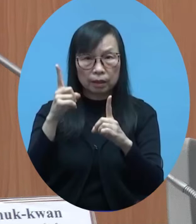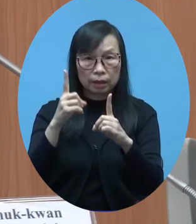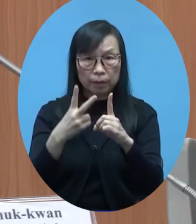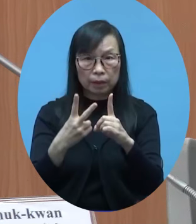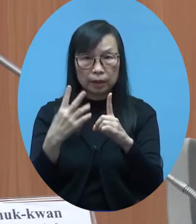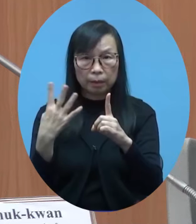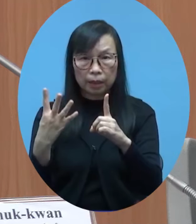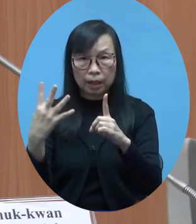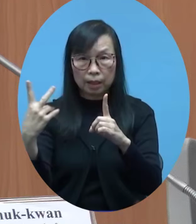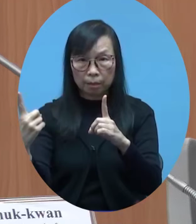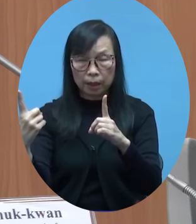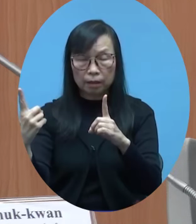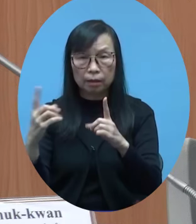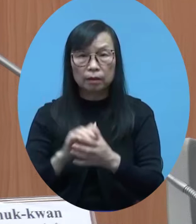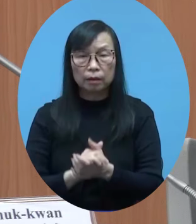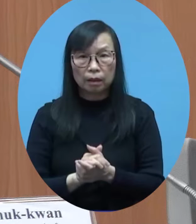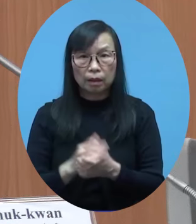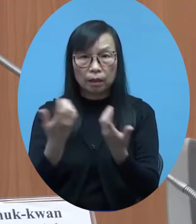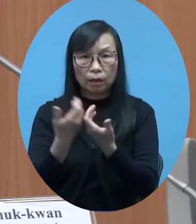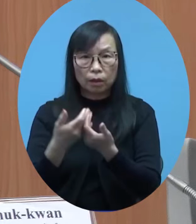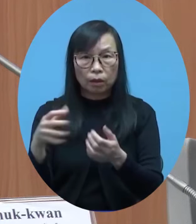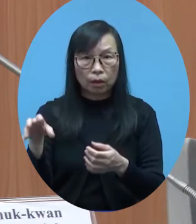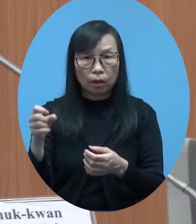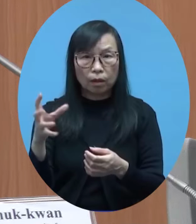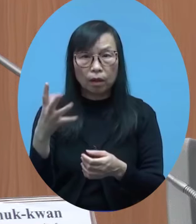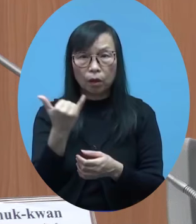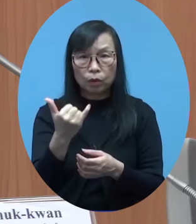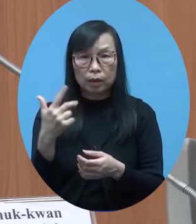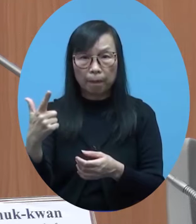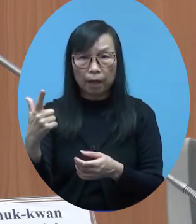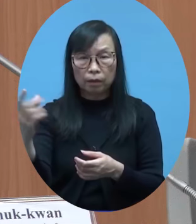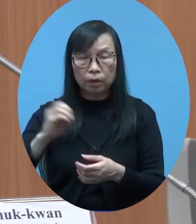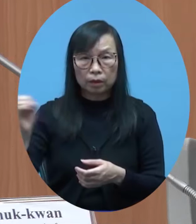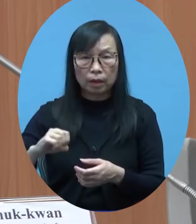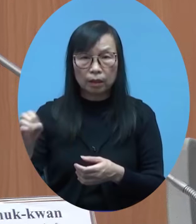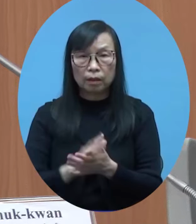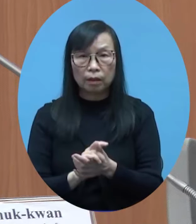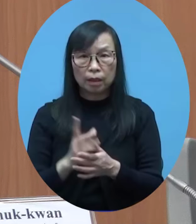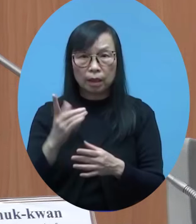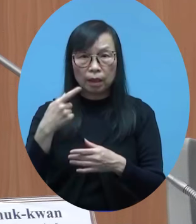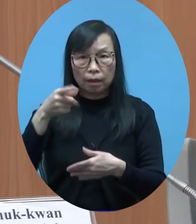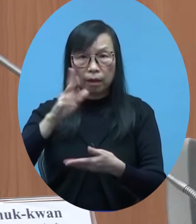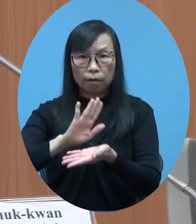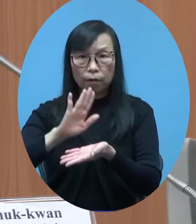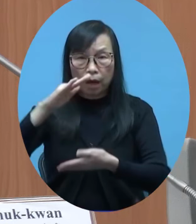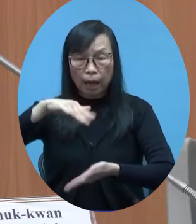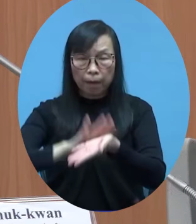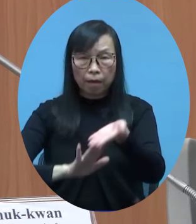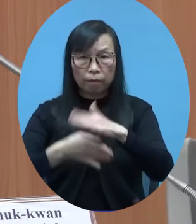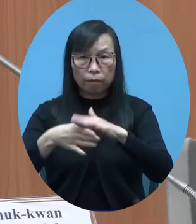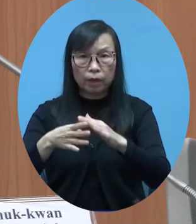1241張。那個使用量咧係68%， 至於我哋負壓病房嘅數目咧